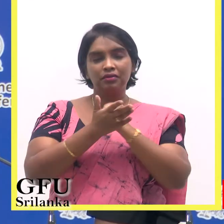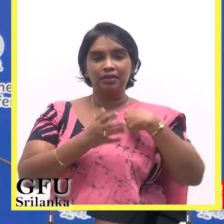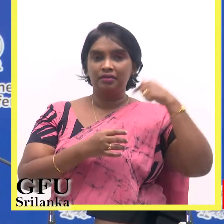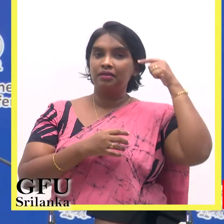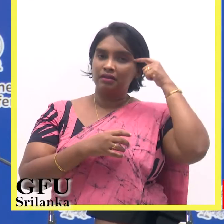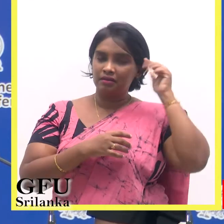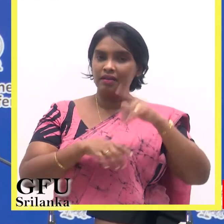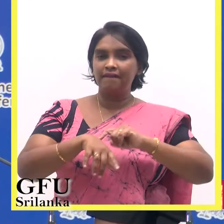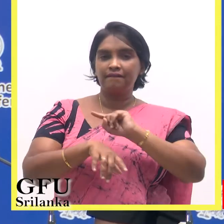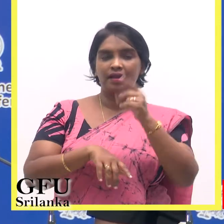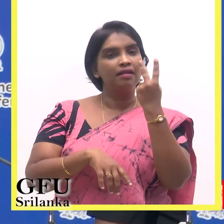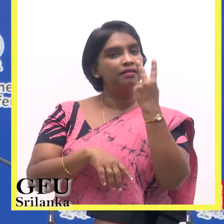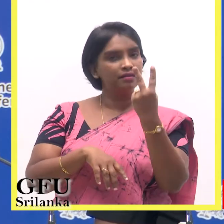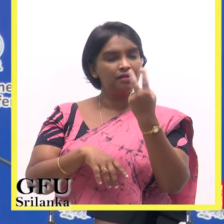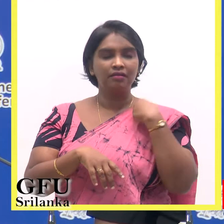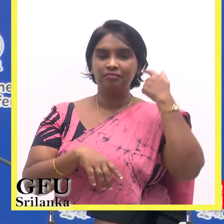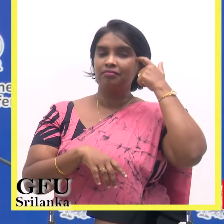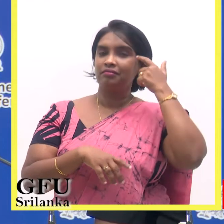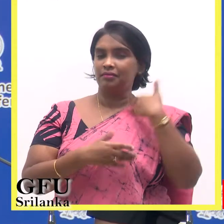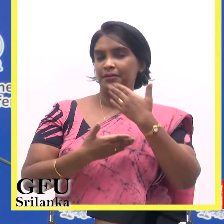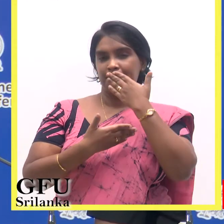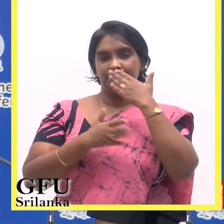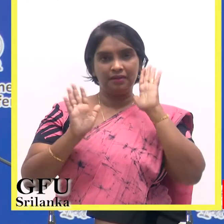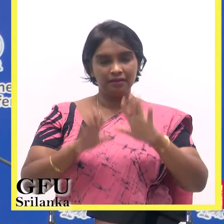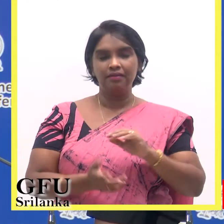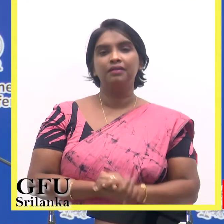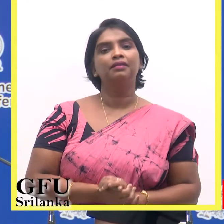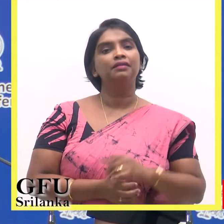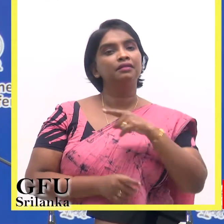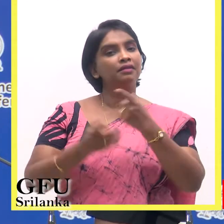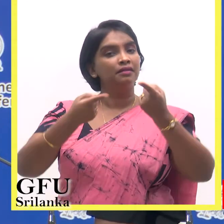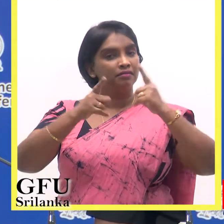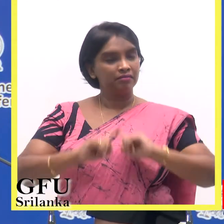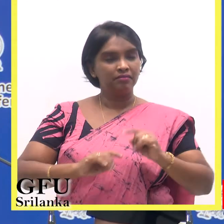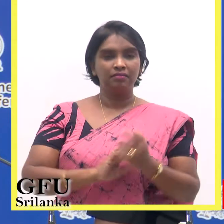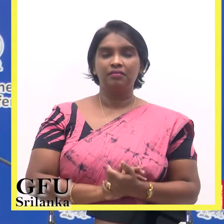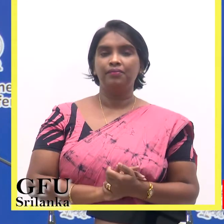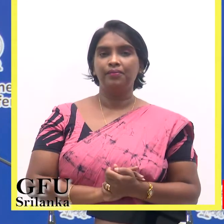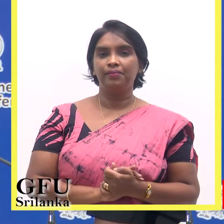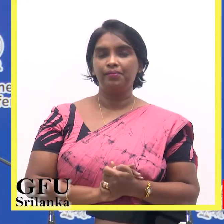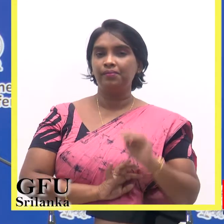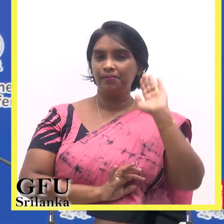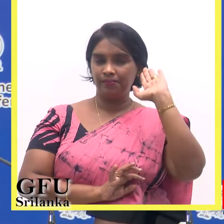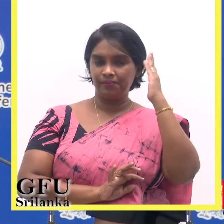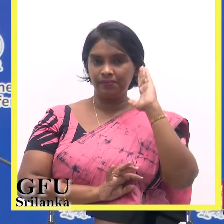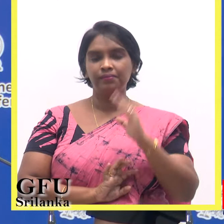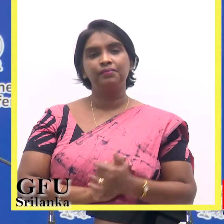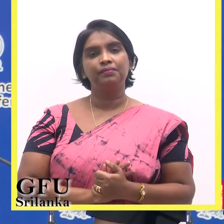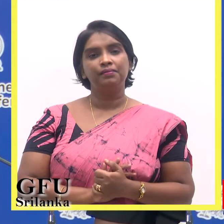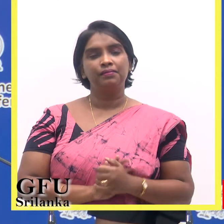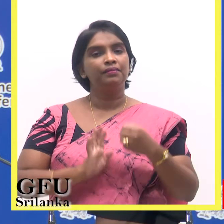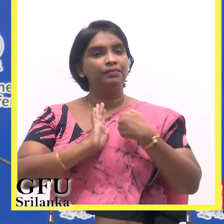දෙනා සිහිපත් කරමින් විනාඩි දෙකක නිශ්ශබ්දතාවයක් පවත්වන්න බලාපොරොත්තු වෙනවා. ඉන් අනතුරුව